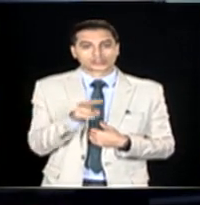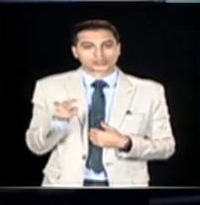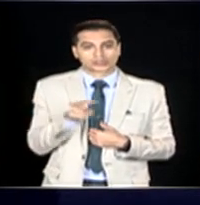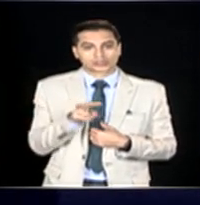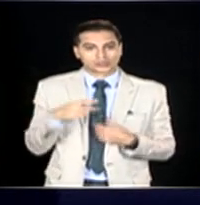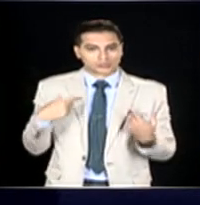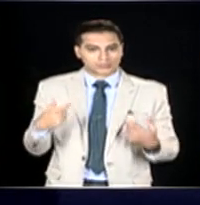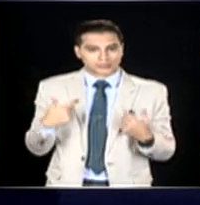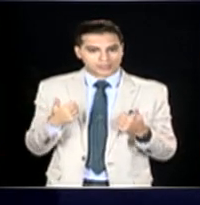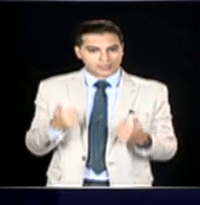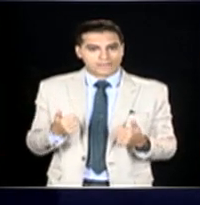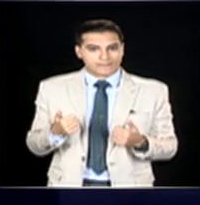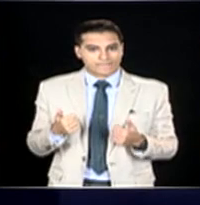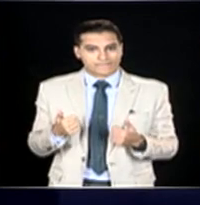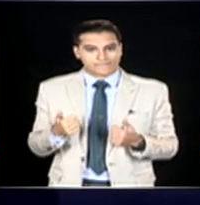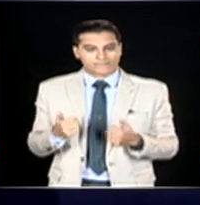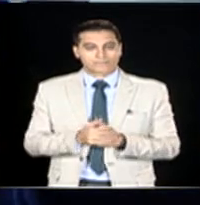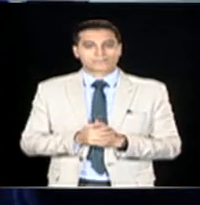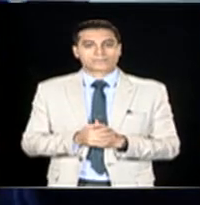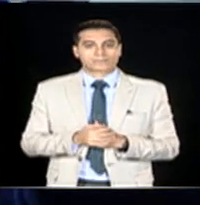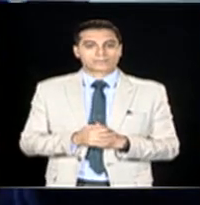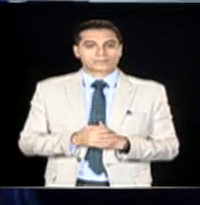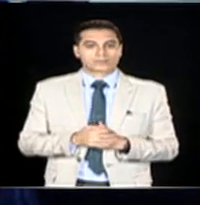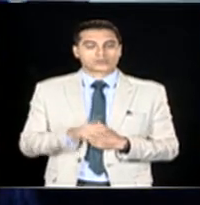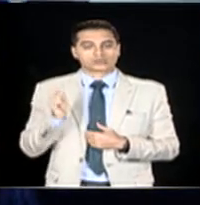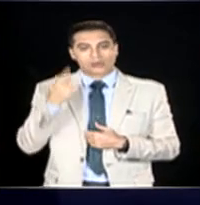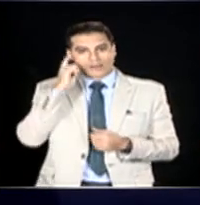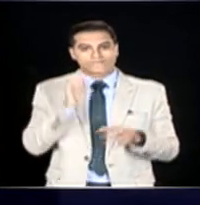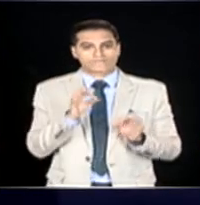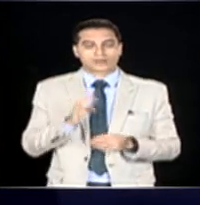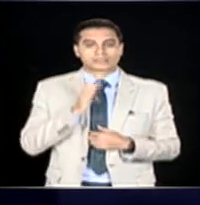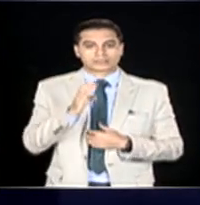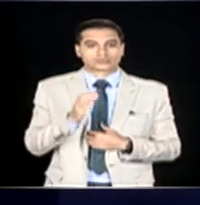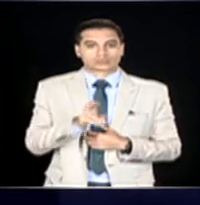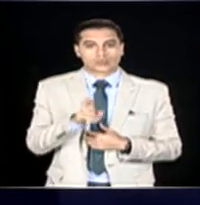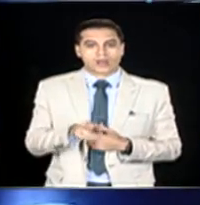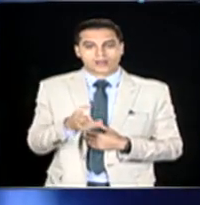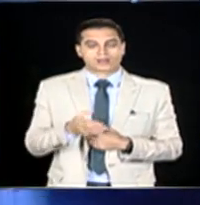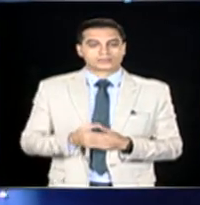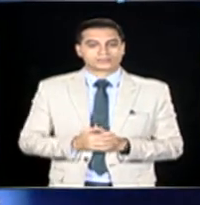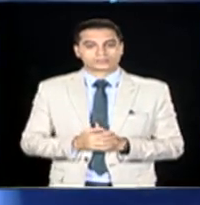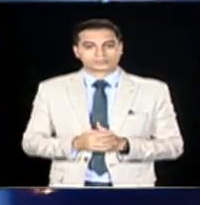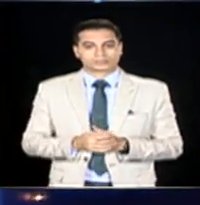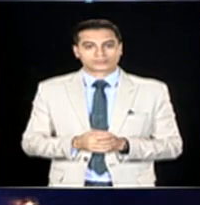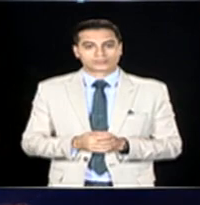بعض. اتفقنا؟ اوكي؟ سرعة البديهة. والسؤال هو